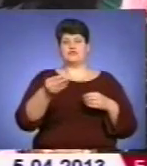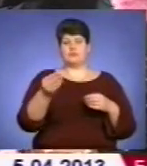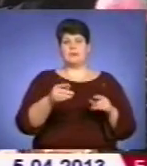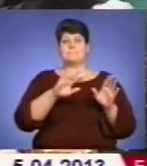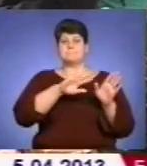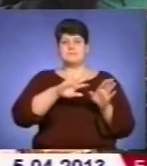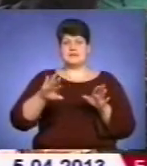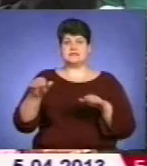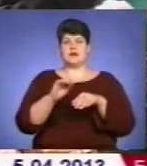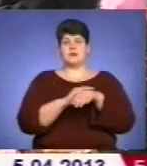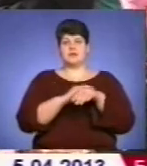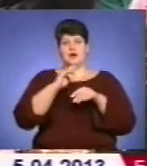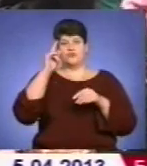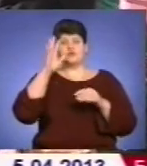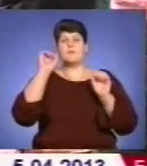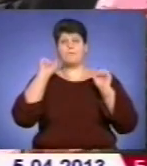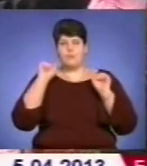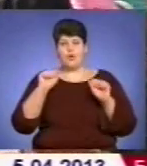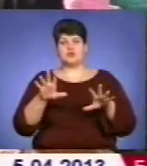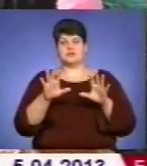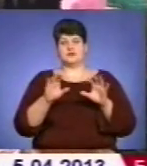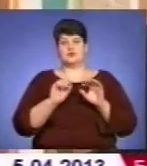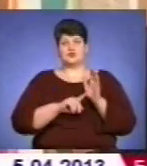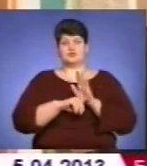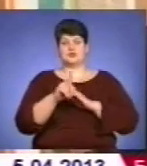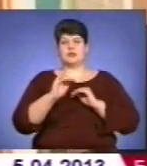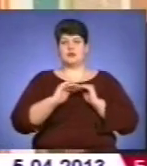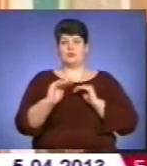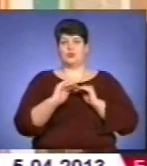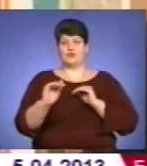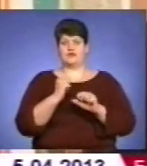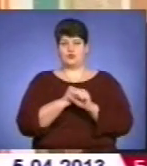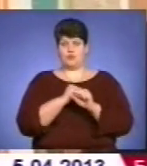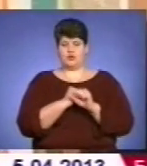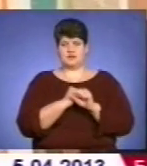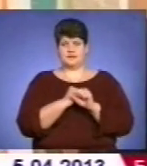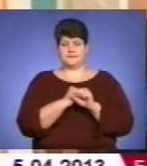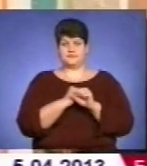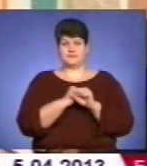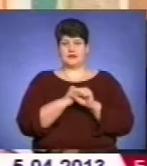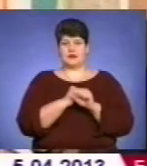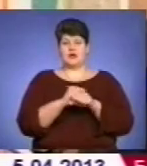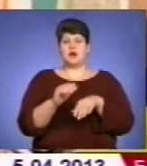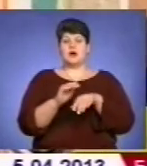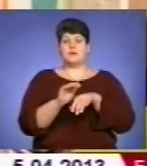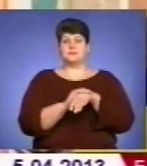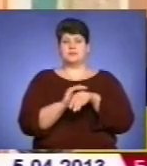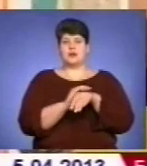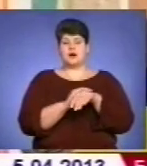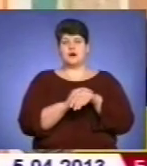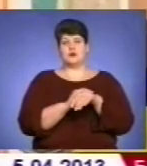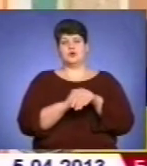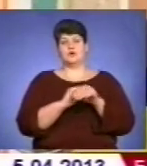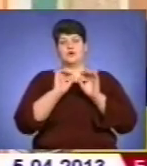після Благовіщення можна було розпочинати польові роботи. Свято Благовіщення основане на подіях,